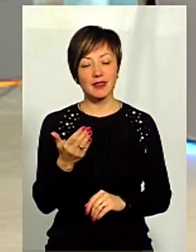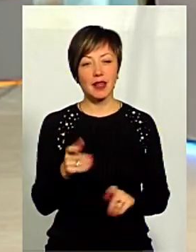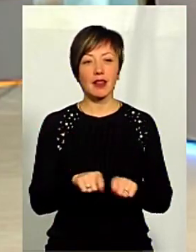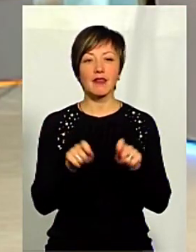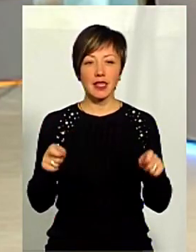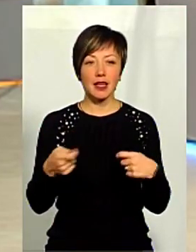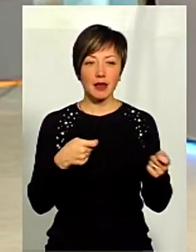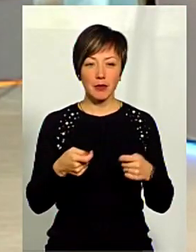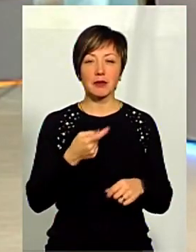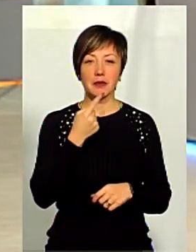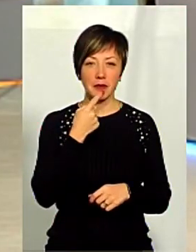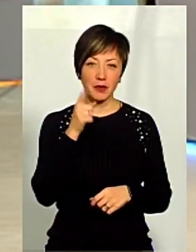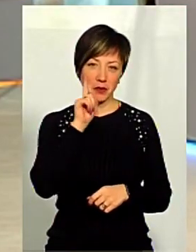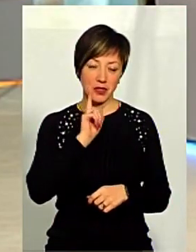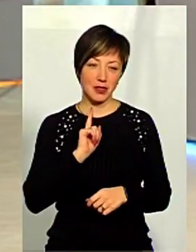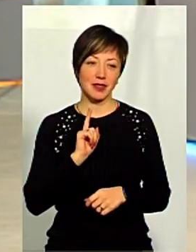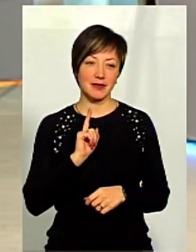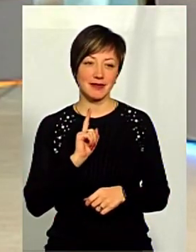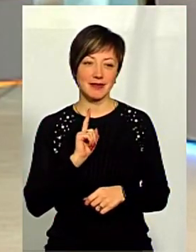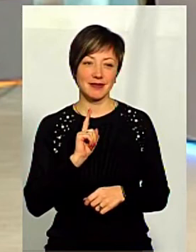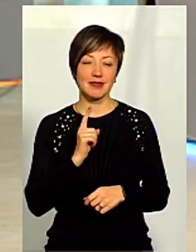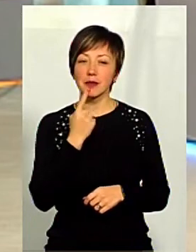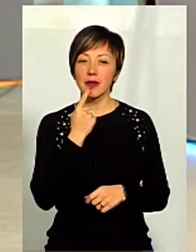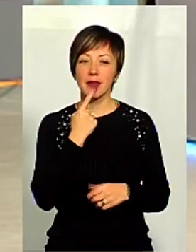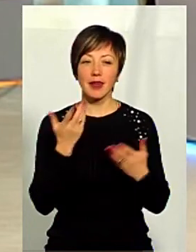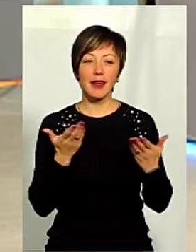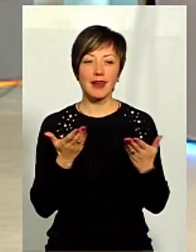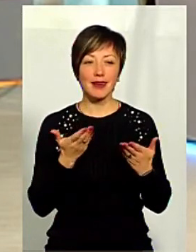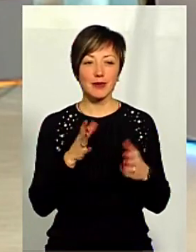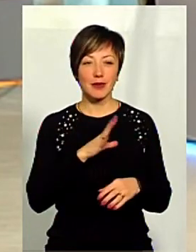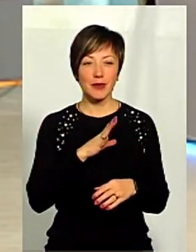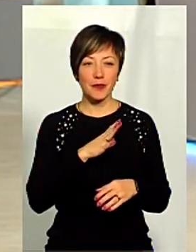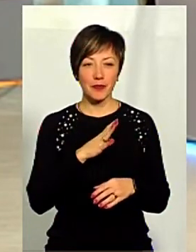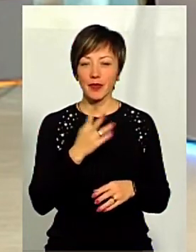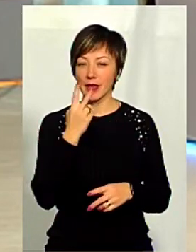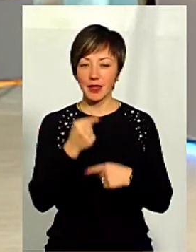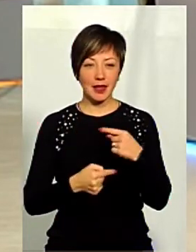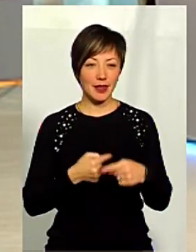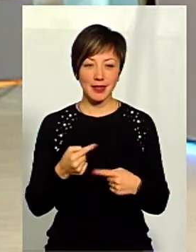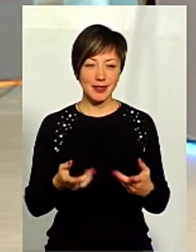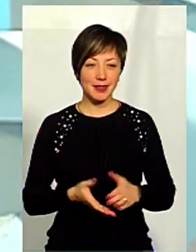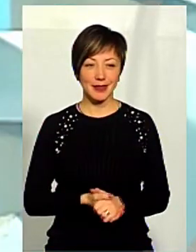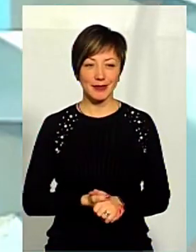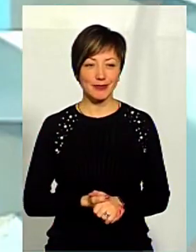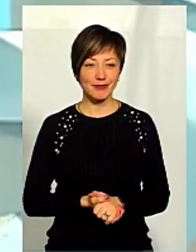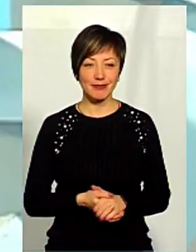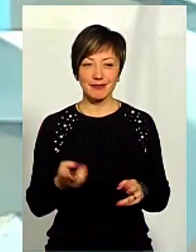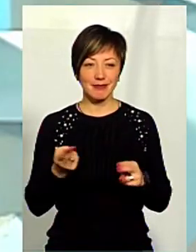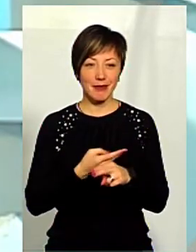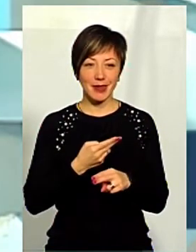відкритті ярмарку куштував і дуже смачний глінтвейн. З яким смаком куштувала, якщо не секрет? Традиційний. Традиційний. Так.